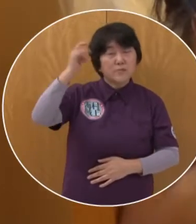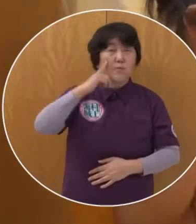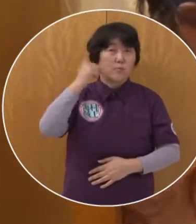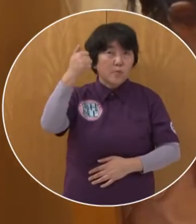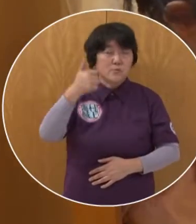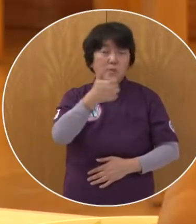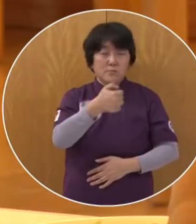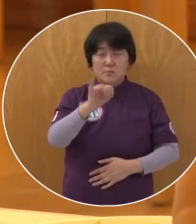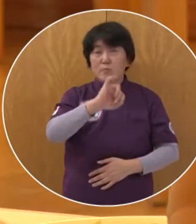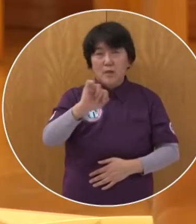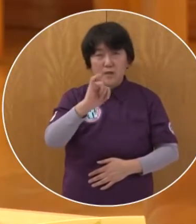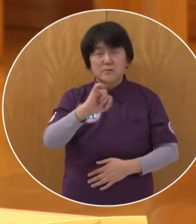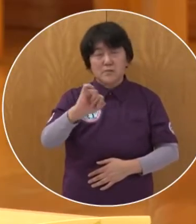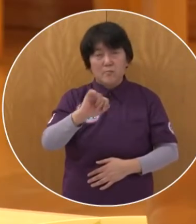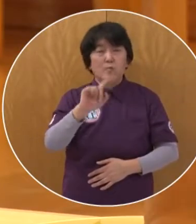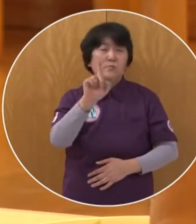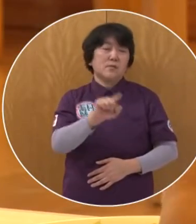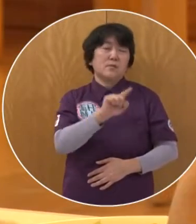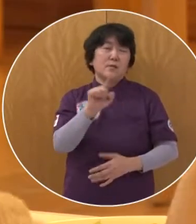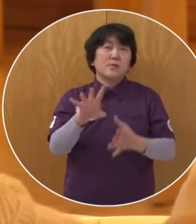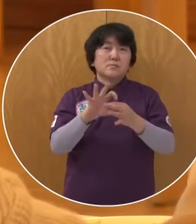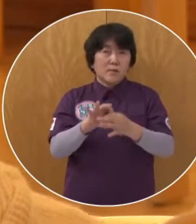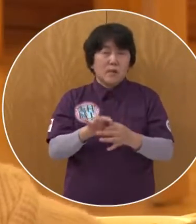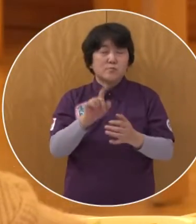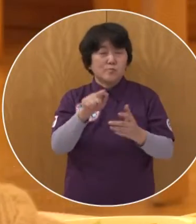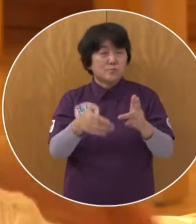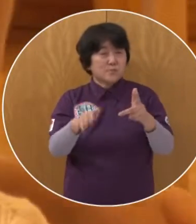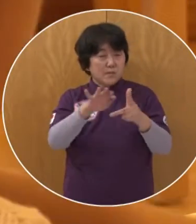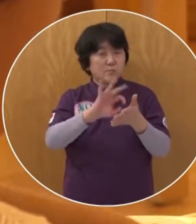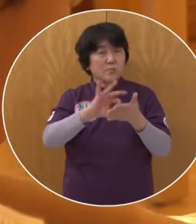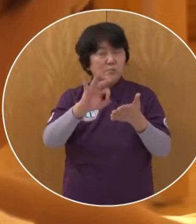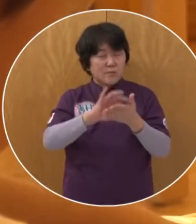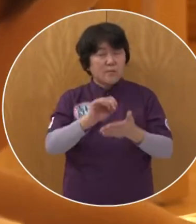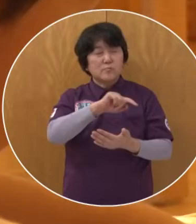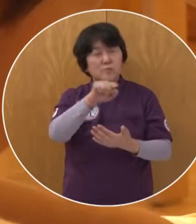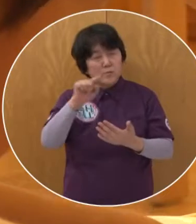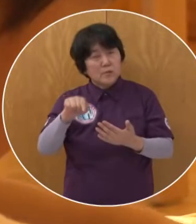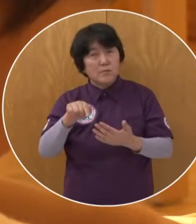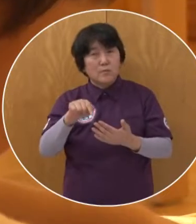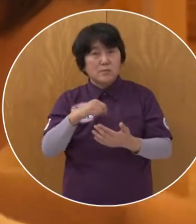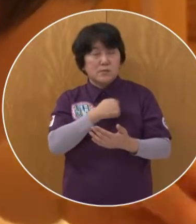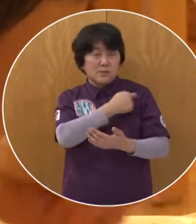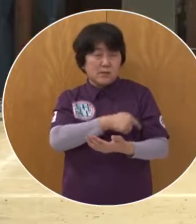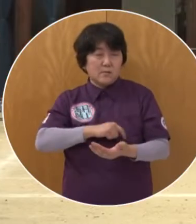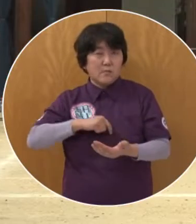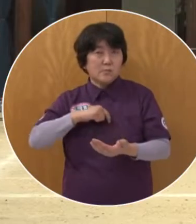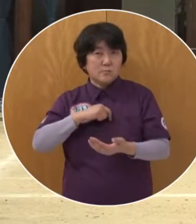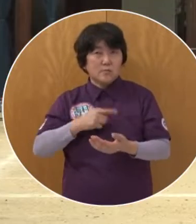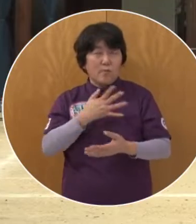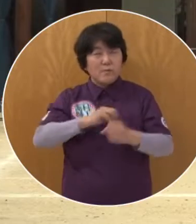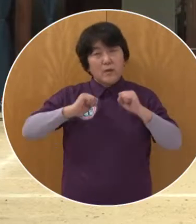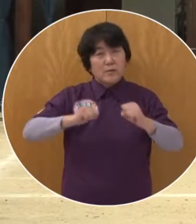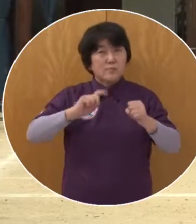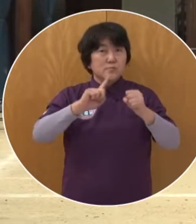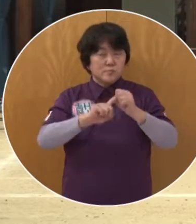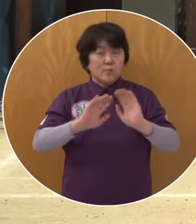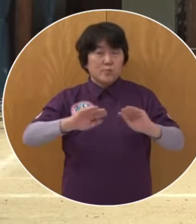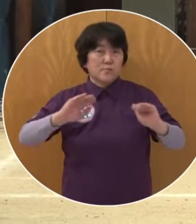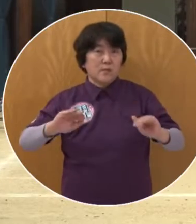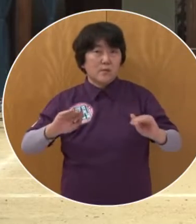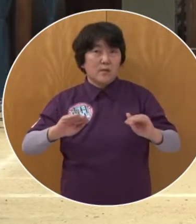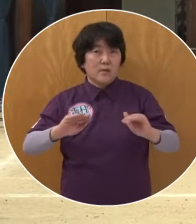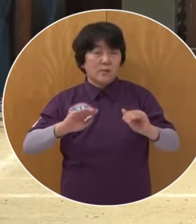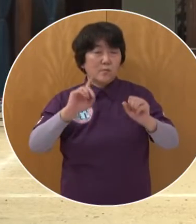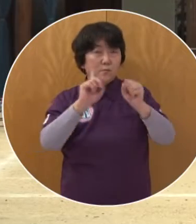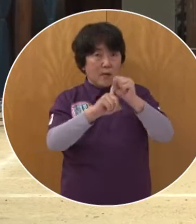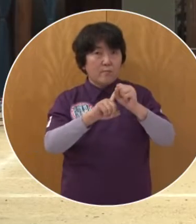ゃん、おばあちゃんも人間ですので、そういった施設を利用してたまにはストレス発散しながら子育てを楽しめる、そうい